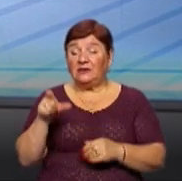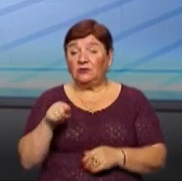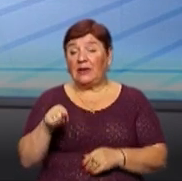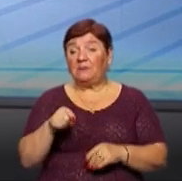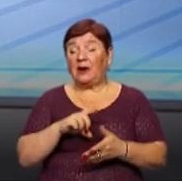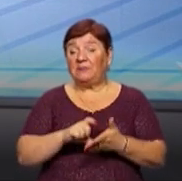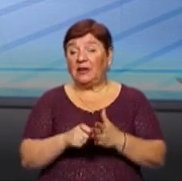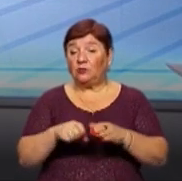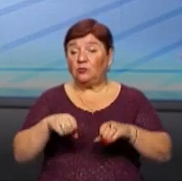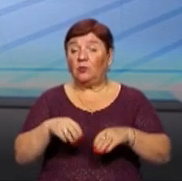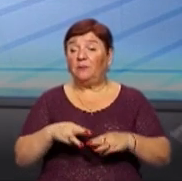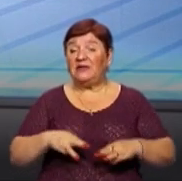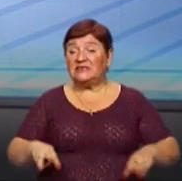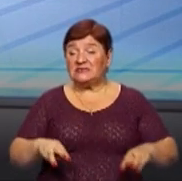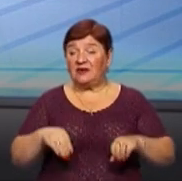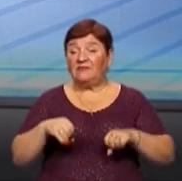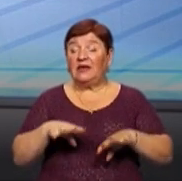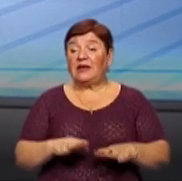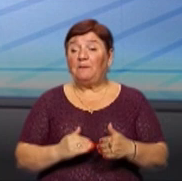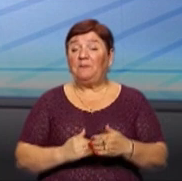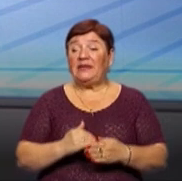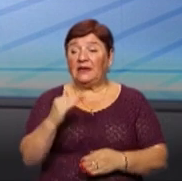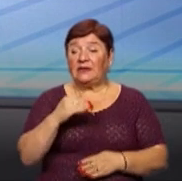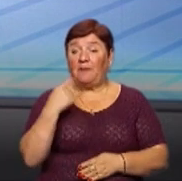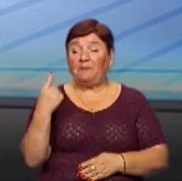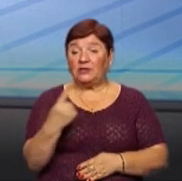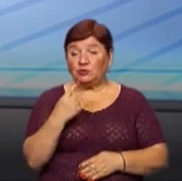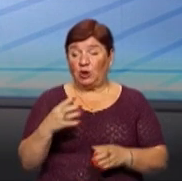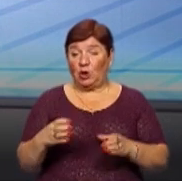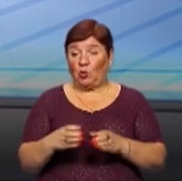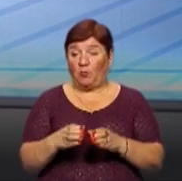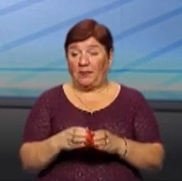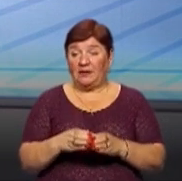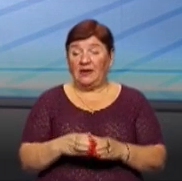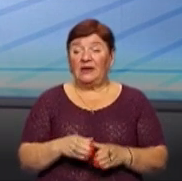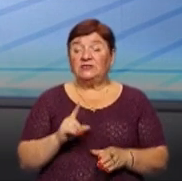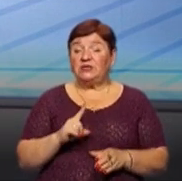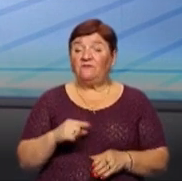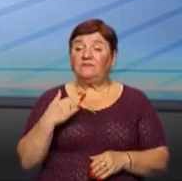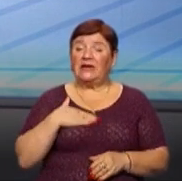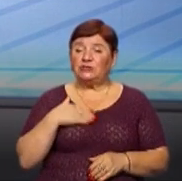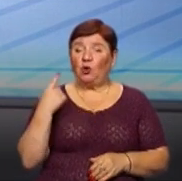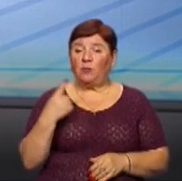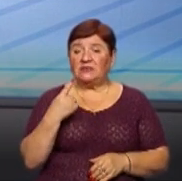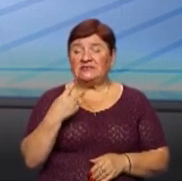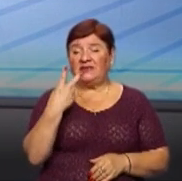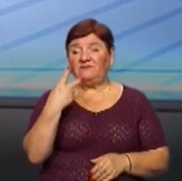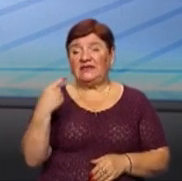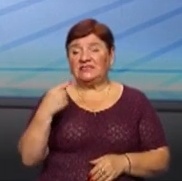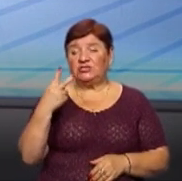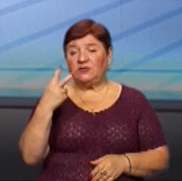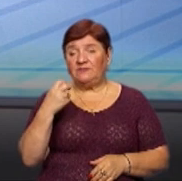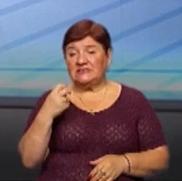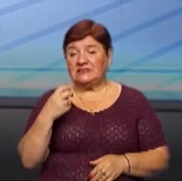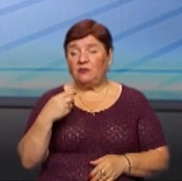була постанова Кабінету міністрів, де йде підняття інваліда першої групи, які мають інвалідність. Значить, в нас їх в області 2200, і